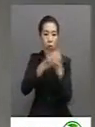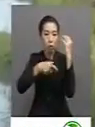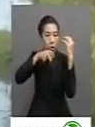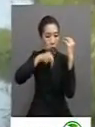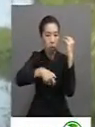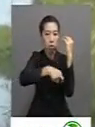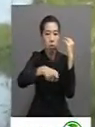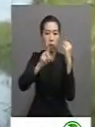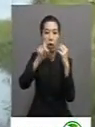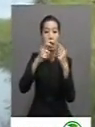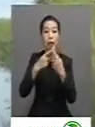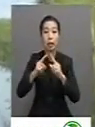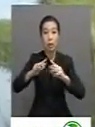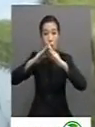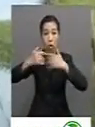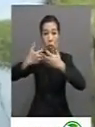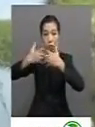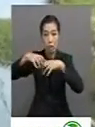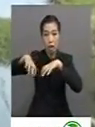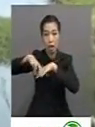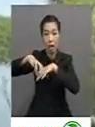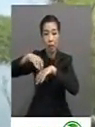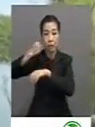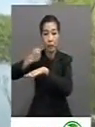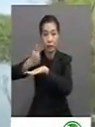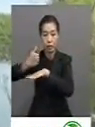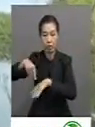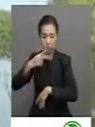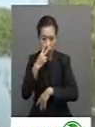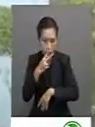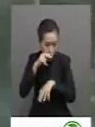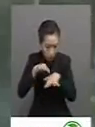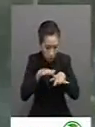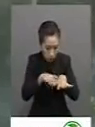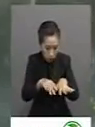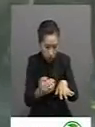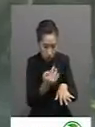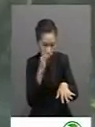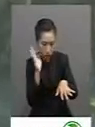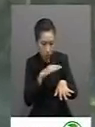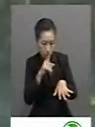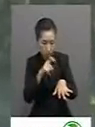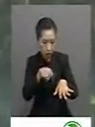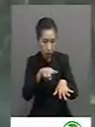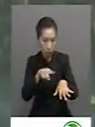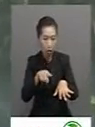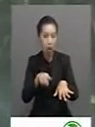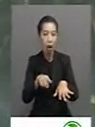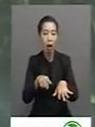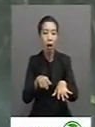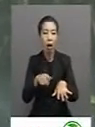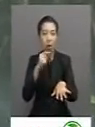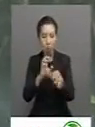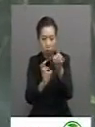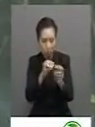ก็มีเจ้าหน้าที่จากโรงงานอุตสาหกรรมเข้ามาตรวจสอบนะคะแล้วก็บอกว่าน้ำเสียที่น้ำนั้นเสียเพราะว่าเกิดจากการหมักหมมของตะกอน